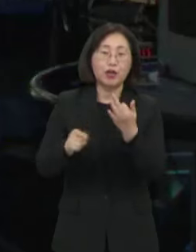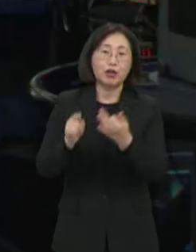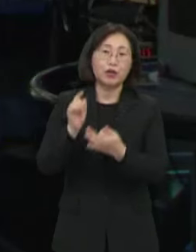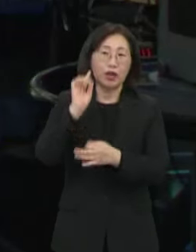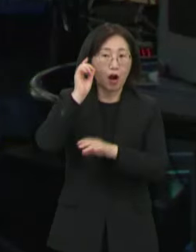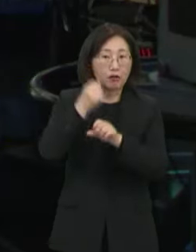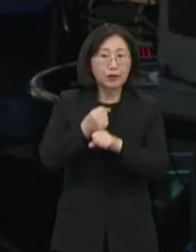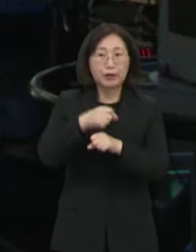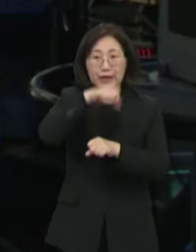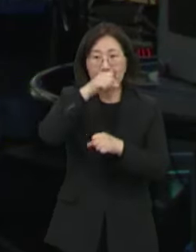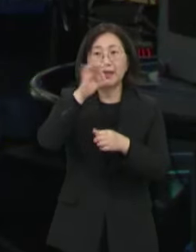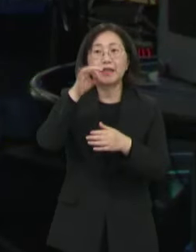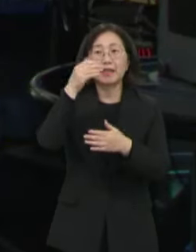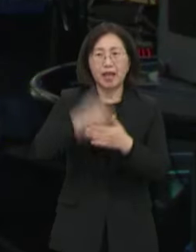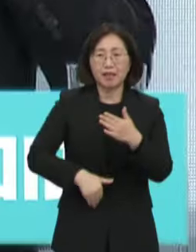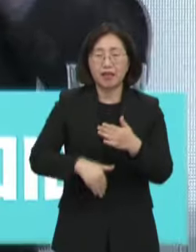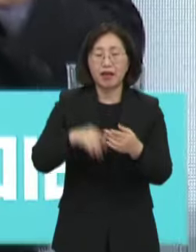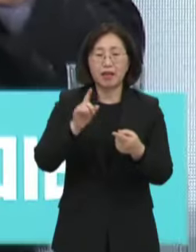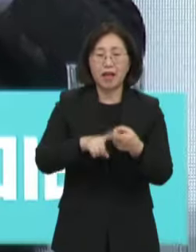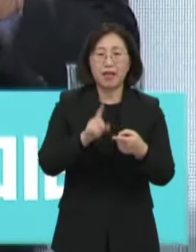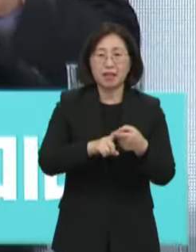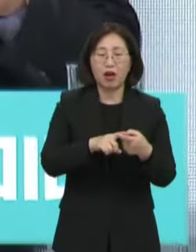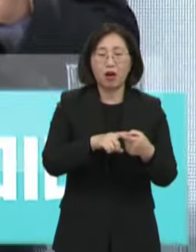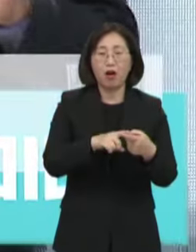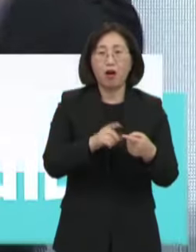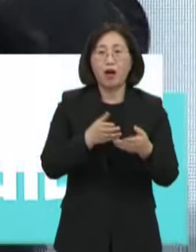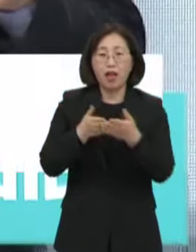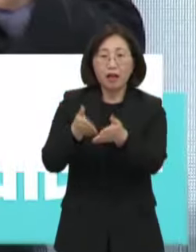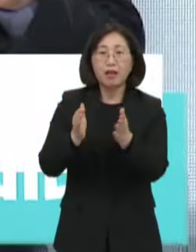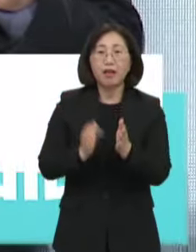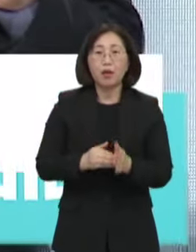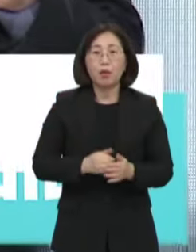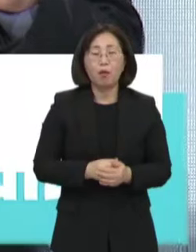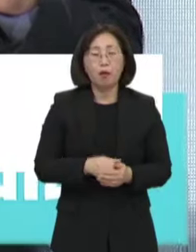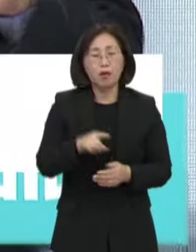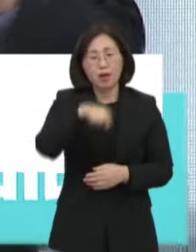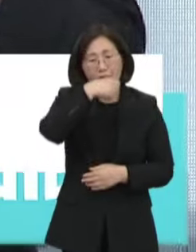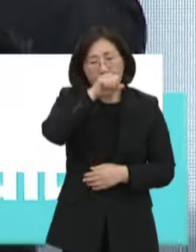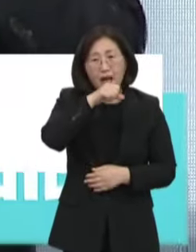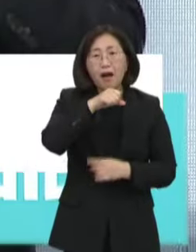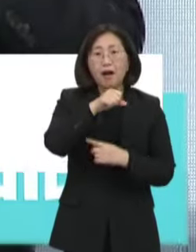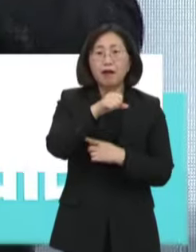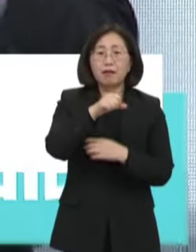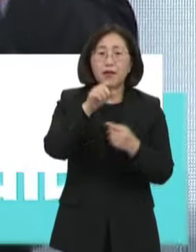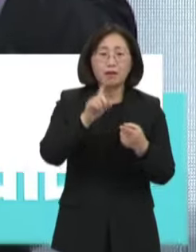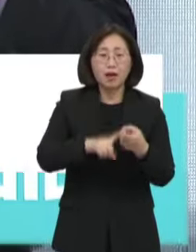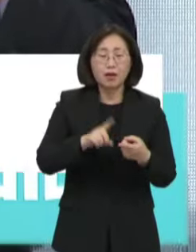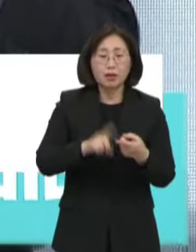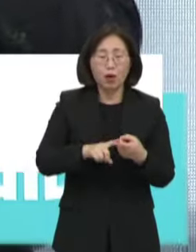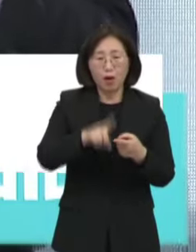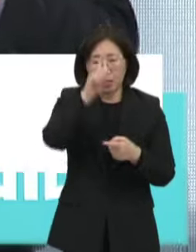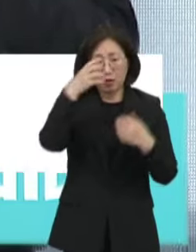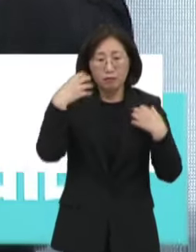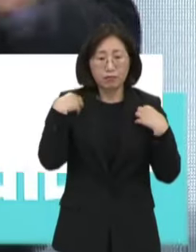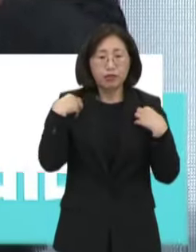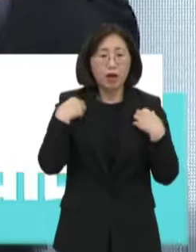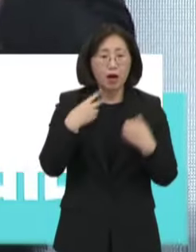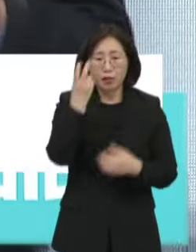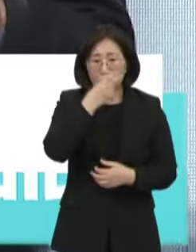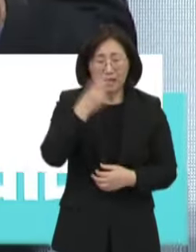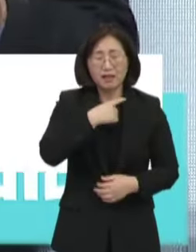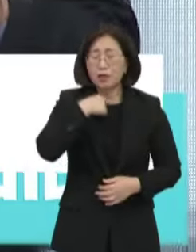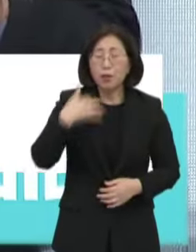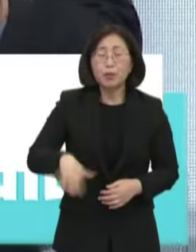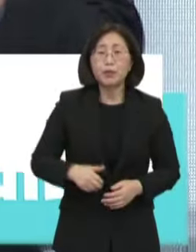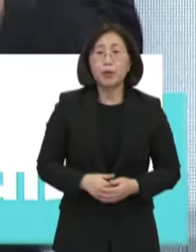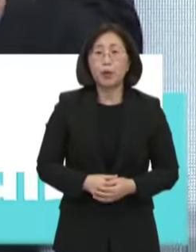논란을 언급하며 포문을 열었고, 이 예산의 비효율성, 뭐 카르텔 어쩌고 하는 거를 정부가 나서서 문제 제기해서 조사해 본 적이